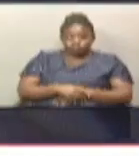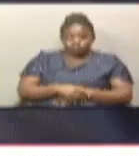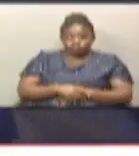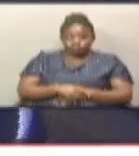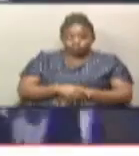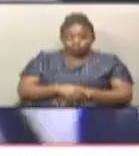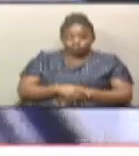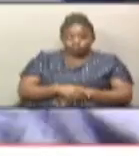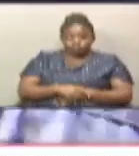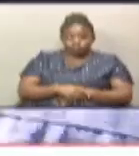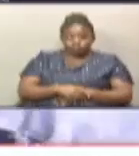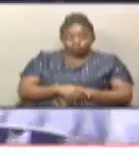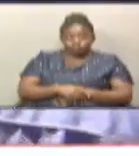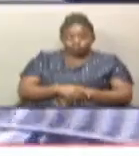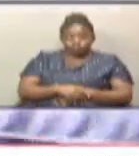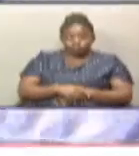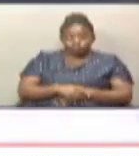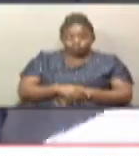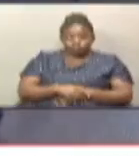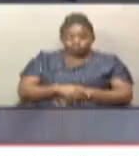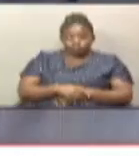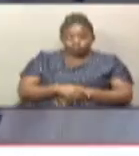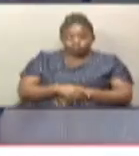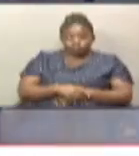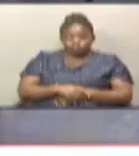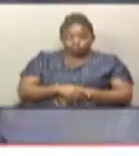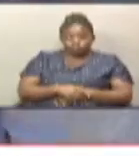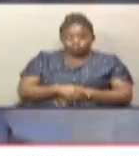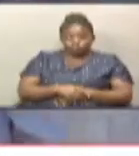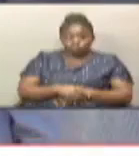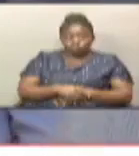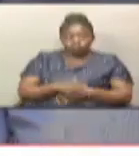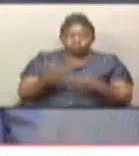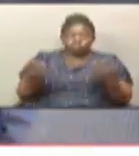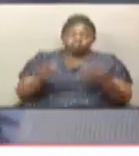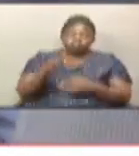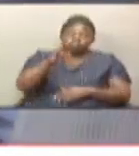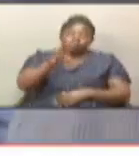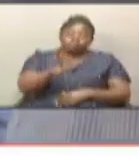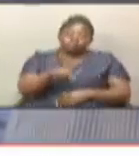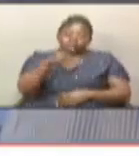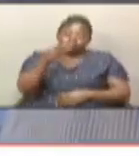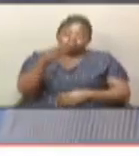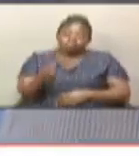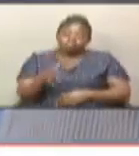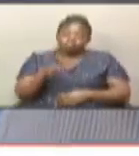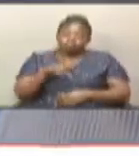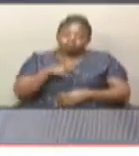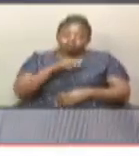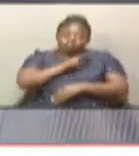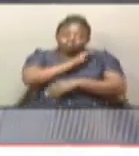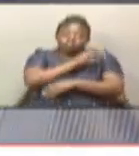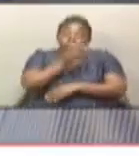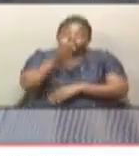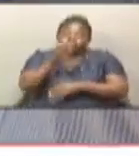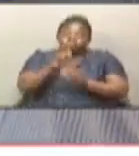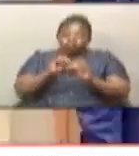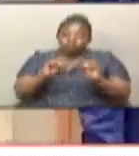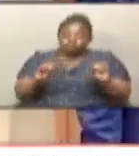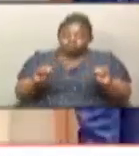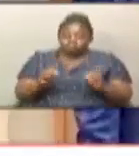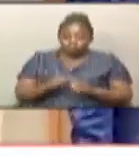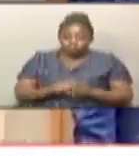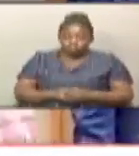Kugenda kutambula ebigere bibiri okutuuka awali ebipapulaawo weyagudde awo ngaawulira amaanyi tajakolaki